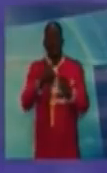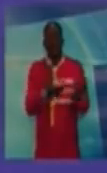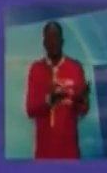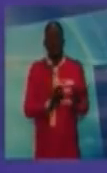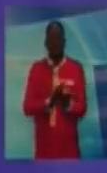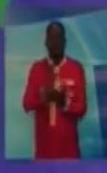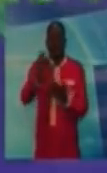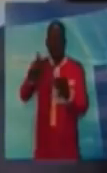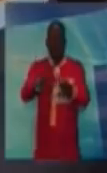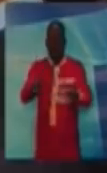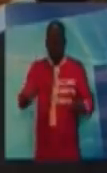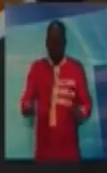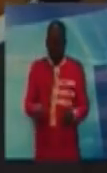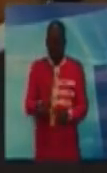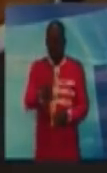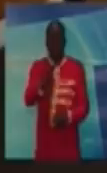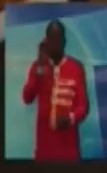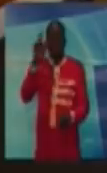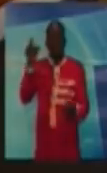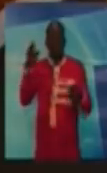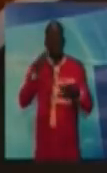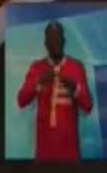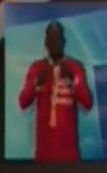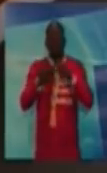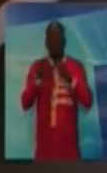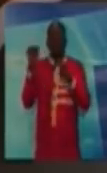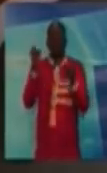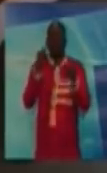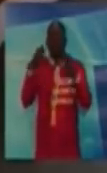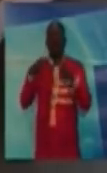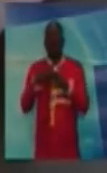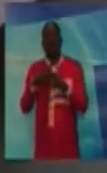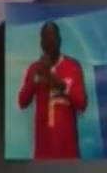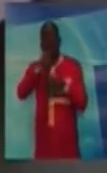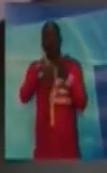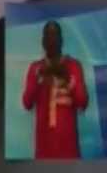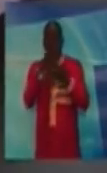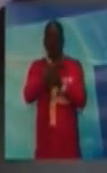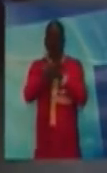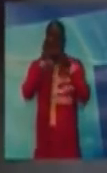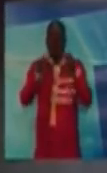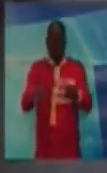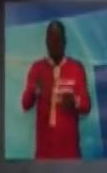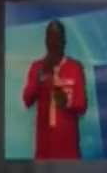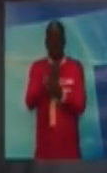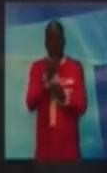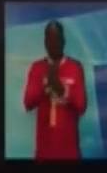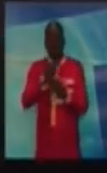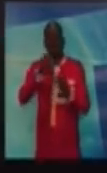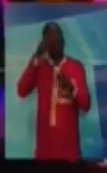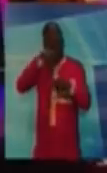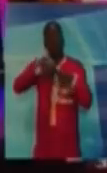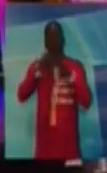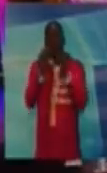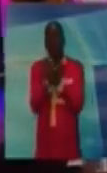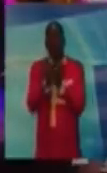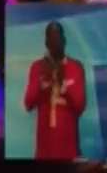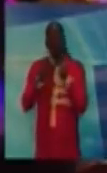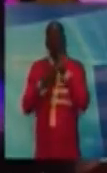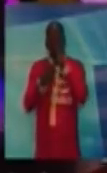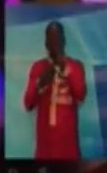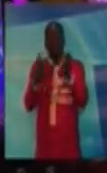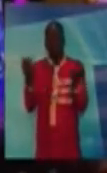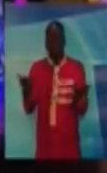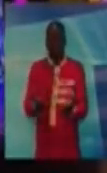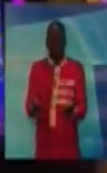là conception et réalisation de jeux électroniques. Toutes ces entreprises évoluant dans le secteur du numérique sont ici